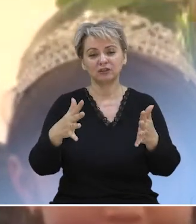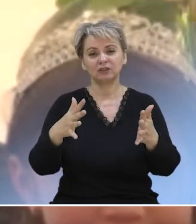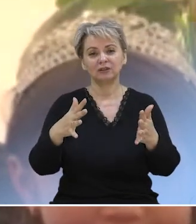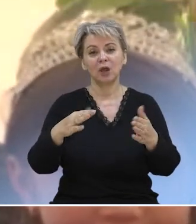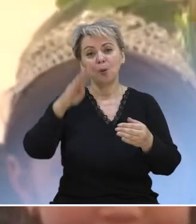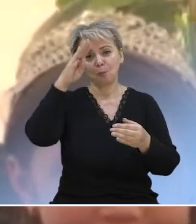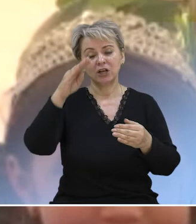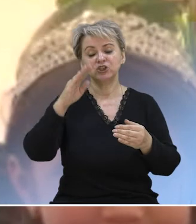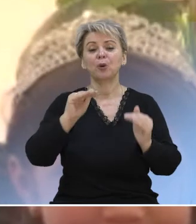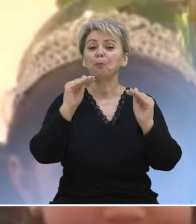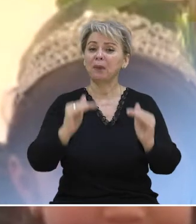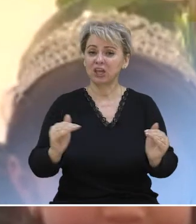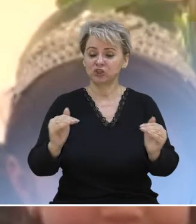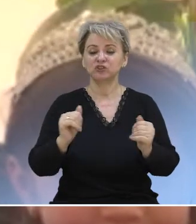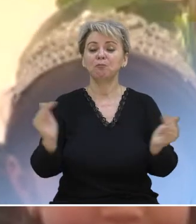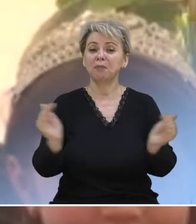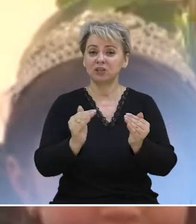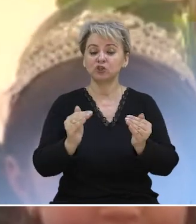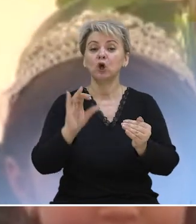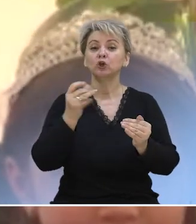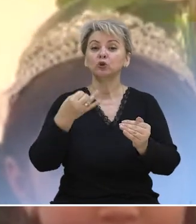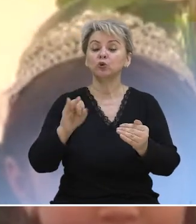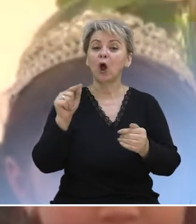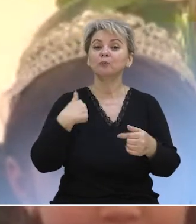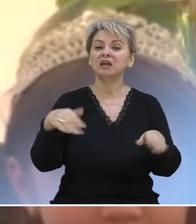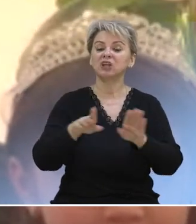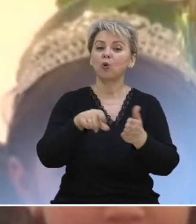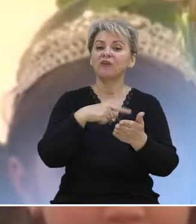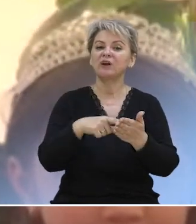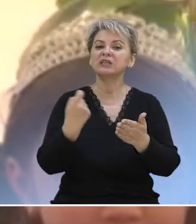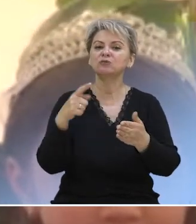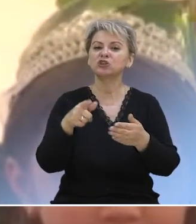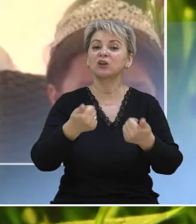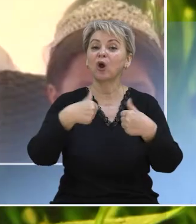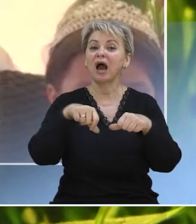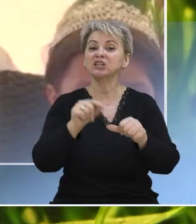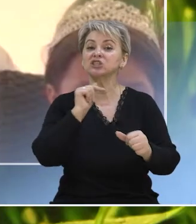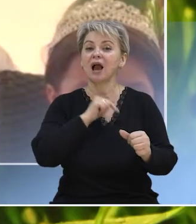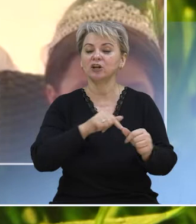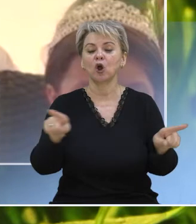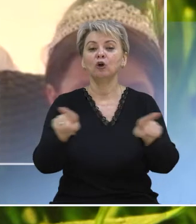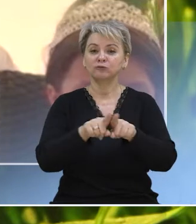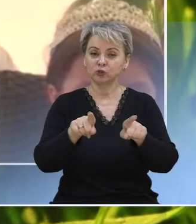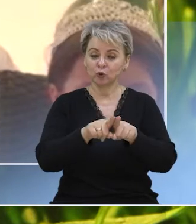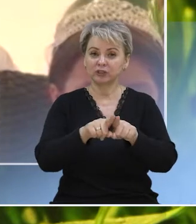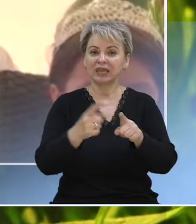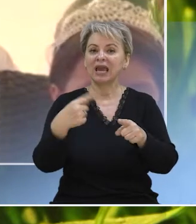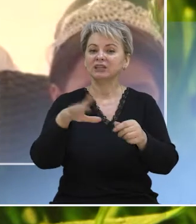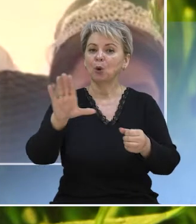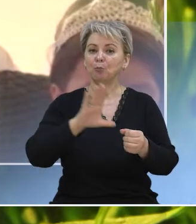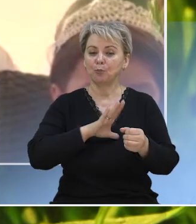больше, мальчишек чуть поменьше. Юрий, а вот у меня такой вопрос немножечко, знаете, организационного характера.